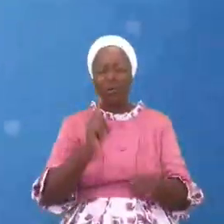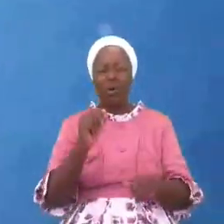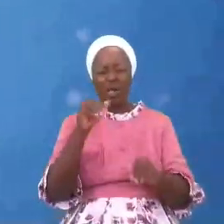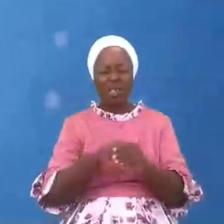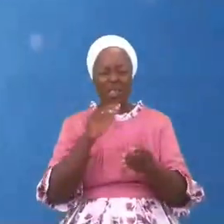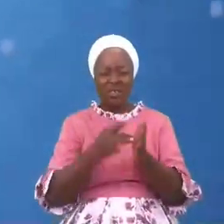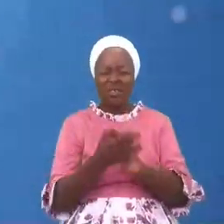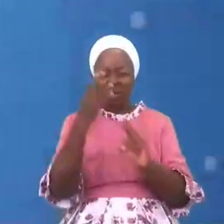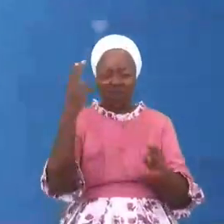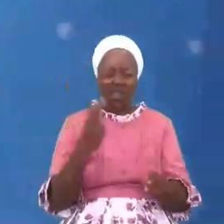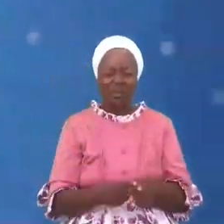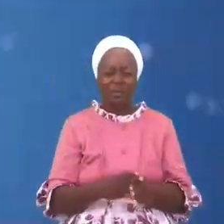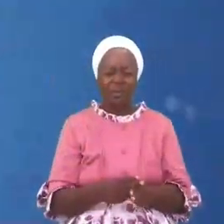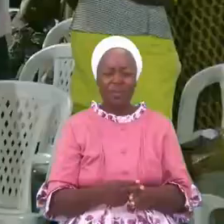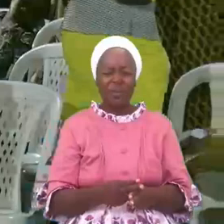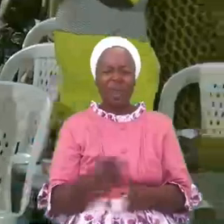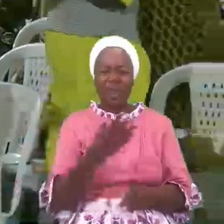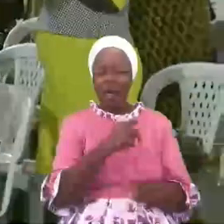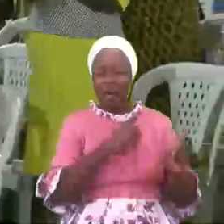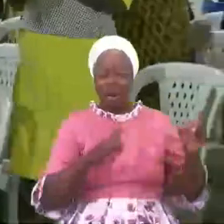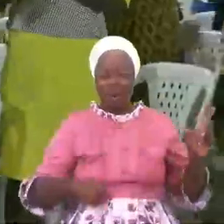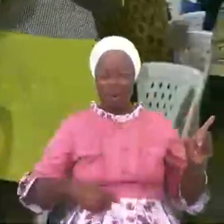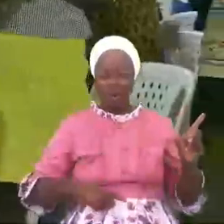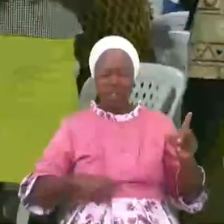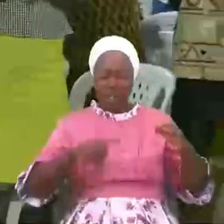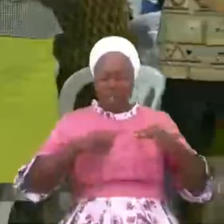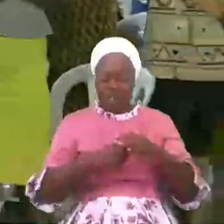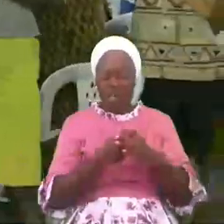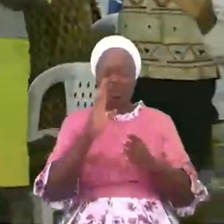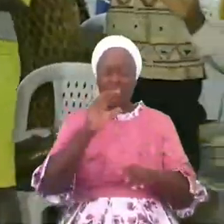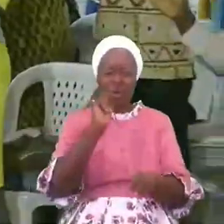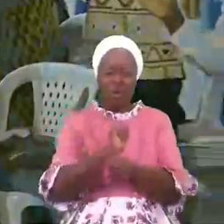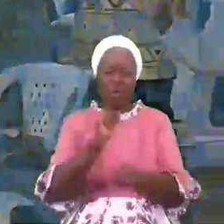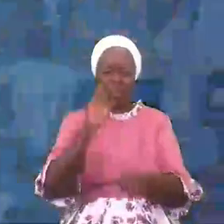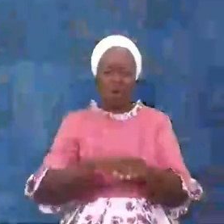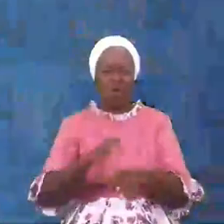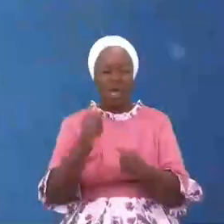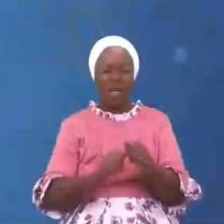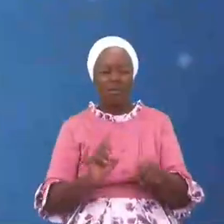de Jésus. Seigneur, commence ton œuvre sur chacun.